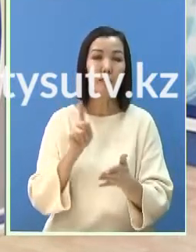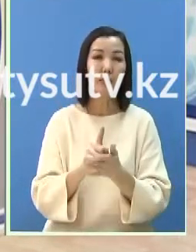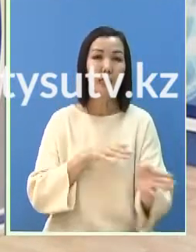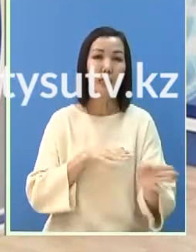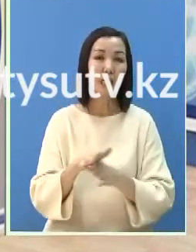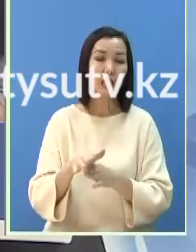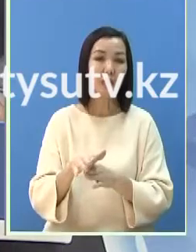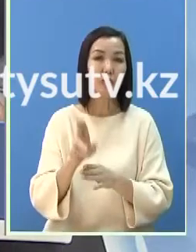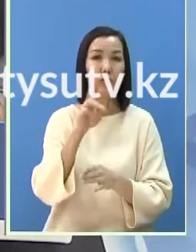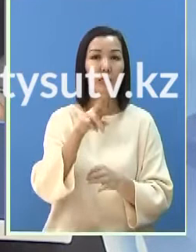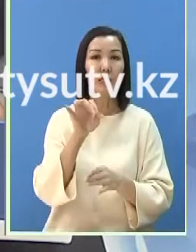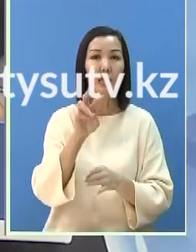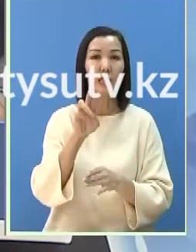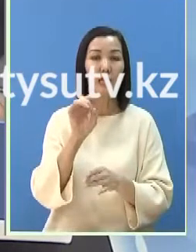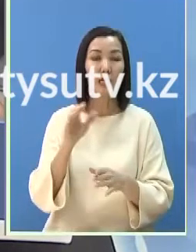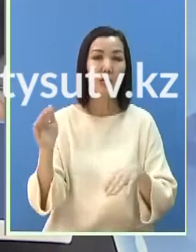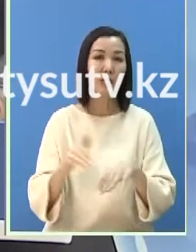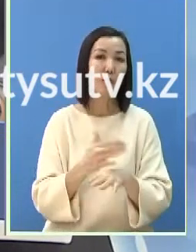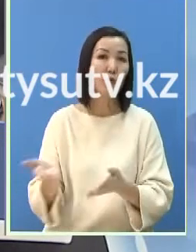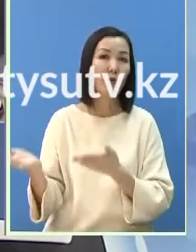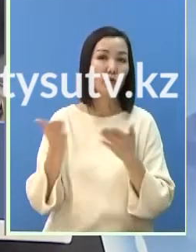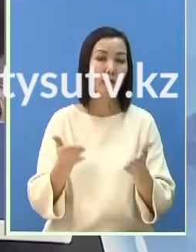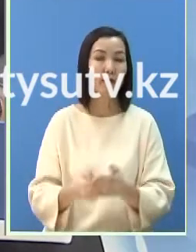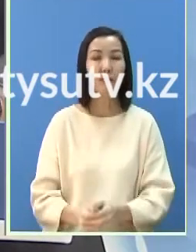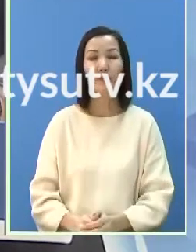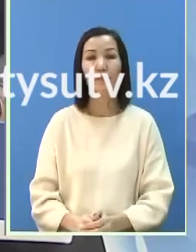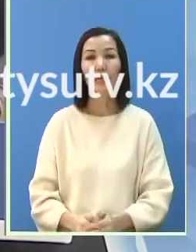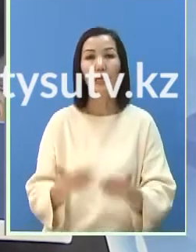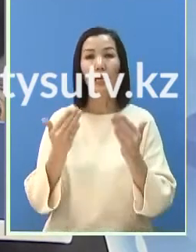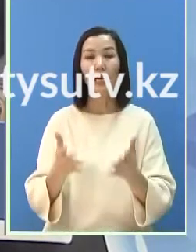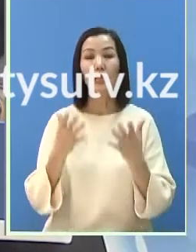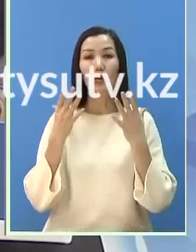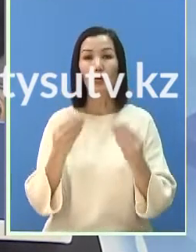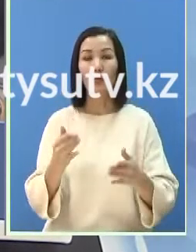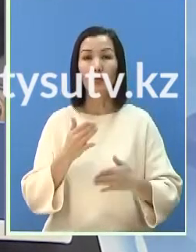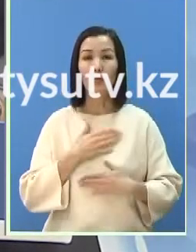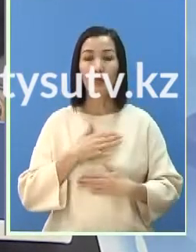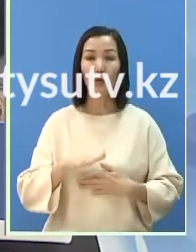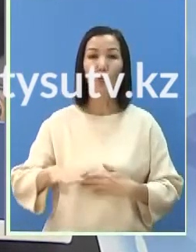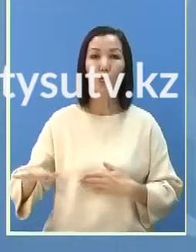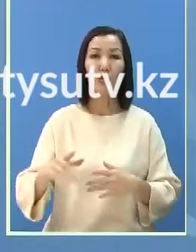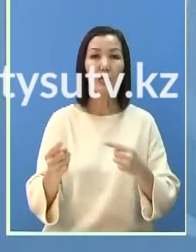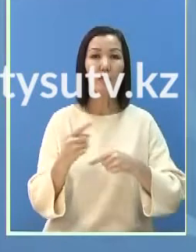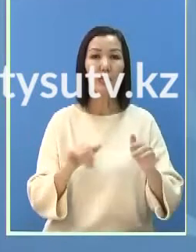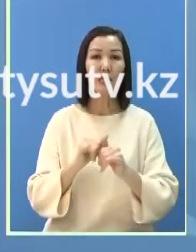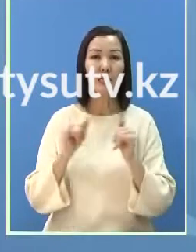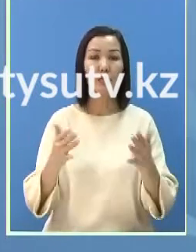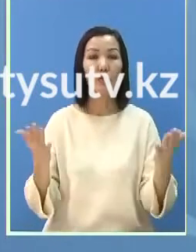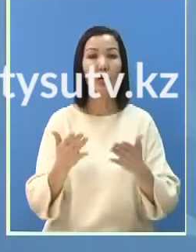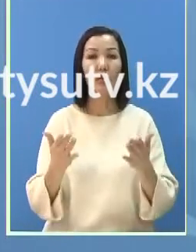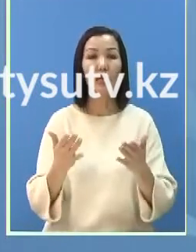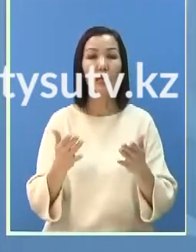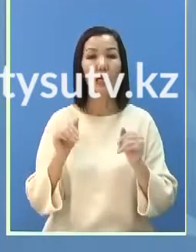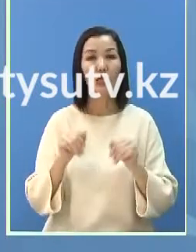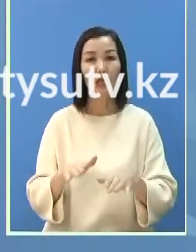атқарушы Данияр Тойболдин мырза. Қош келдіңіз. Сауымыз ба, қош келдік. Сонымен қазіргі кезде біздің өңірде бизнесті дамытуға қандай қадамдар